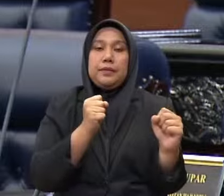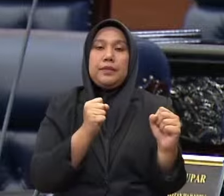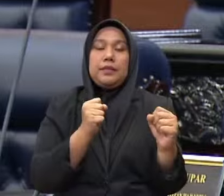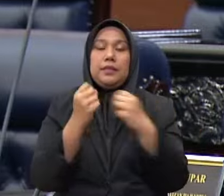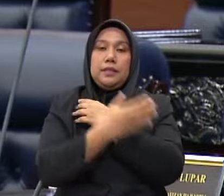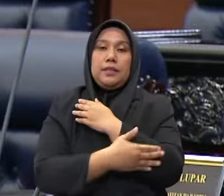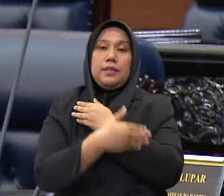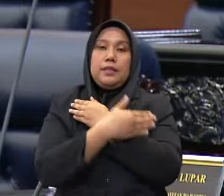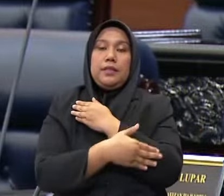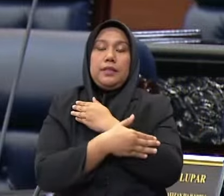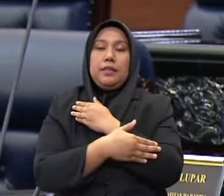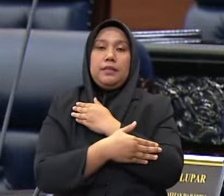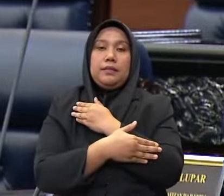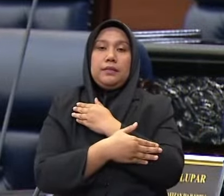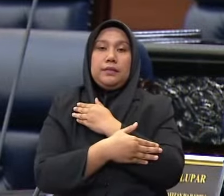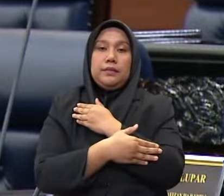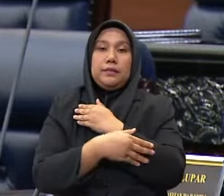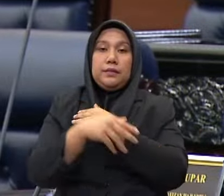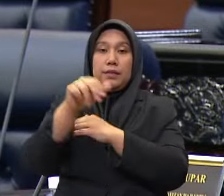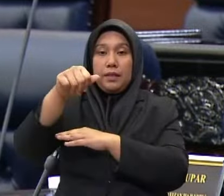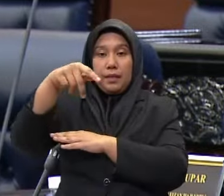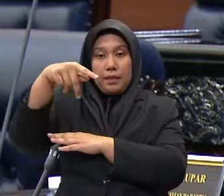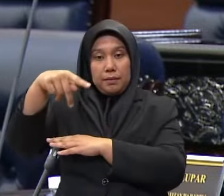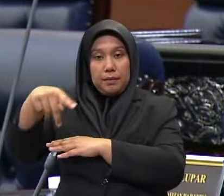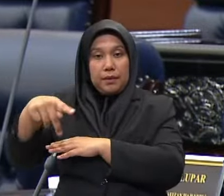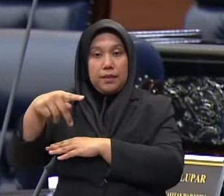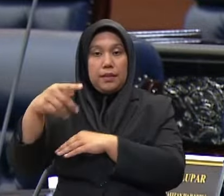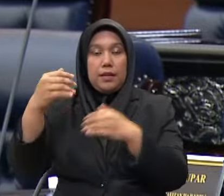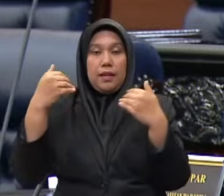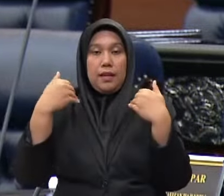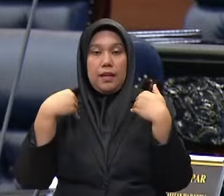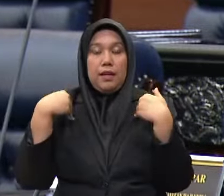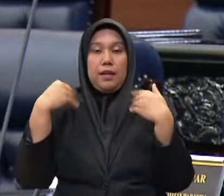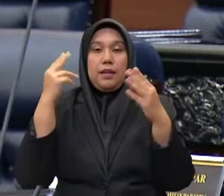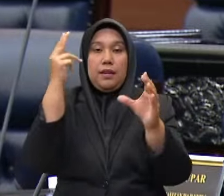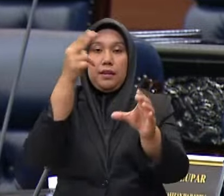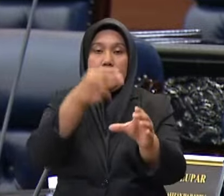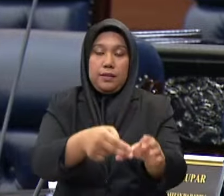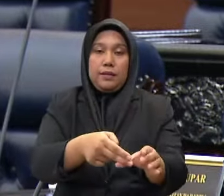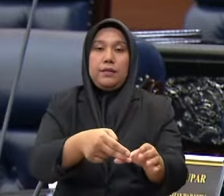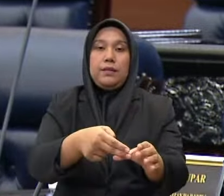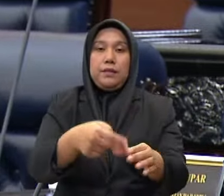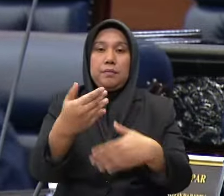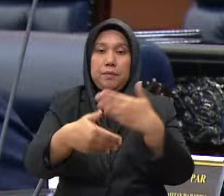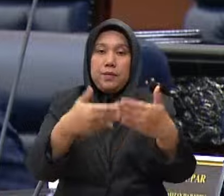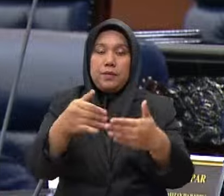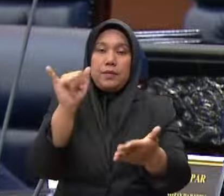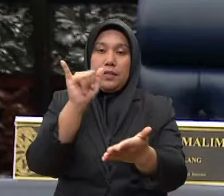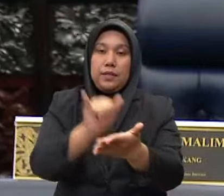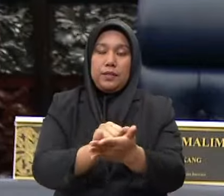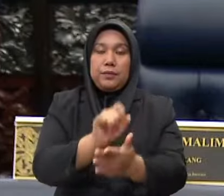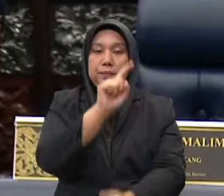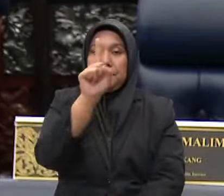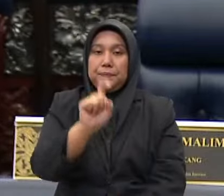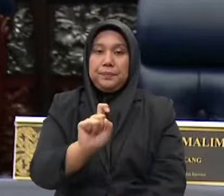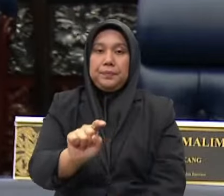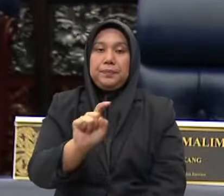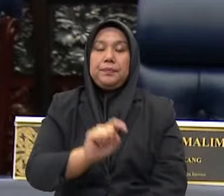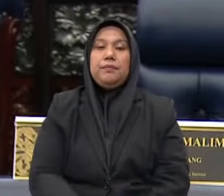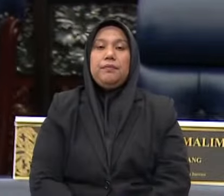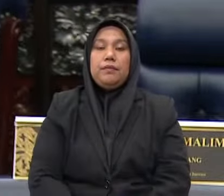perkara ini dan sama ada ahli-ahli parlimen akan dilibatkan dalam proses tersebut sekian Meri